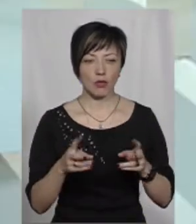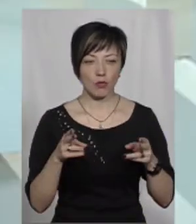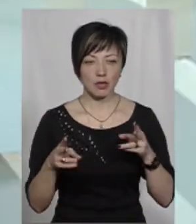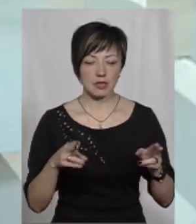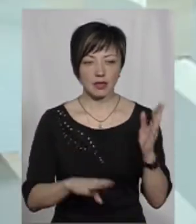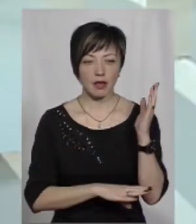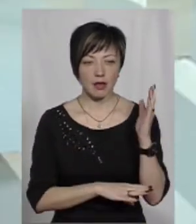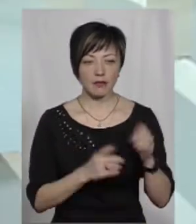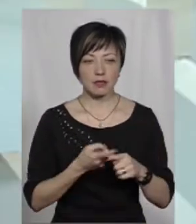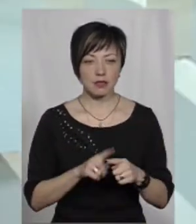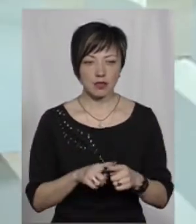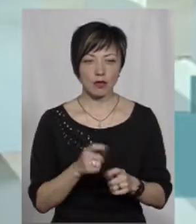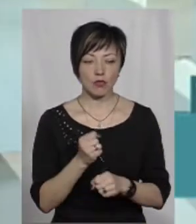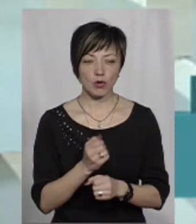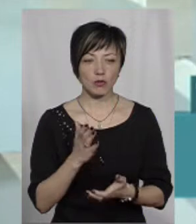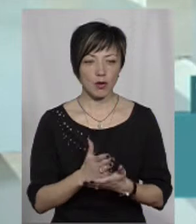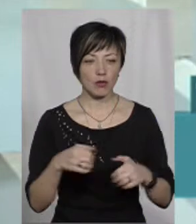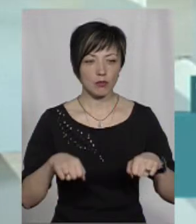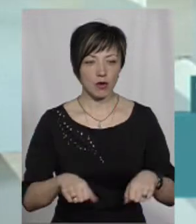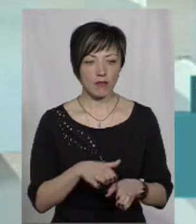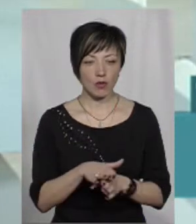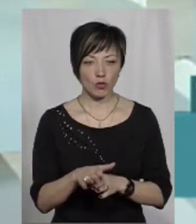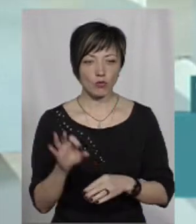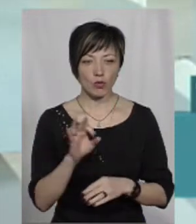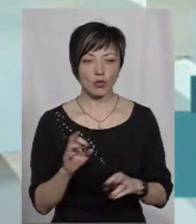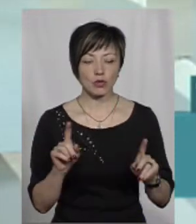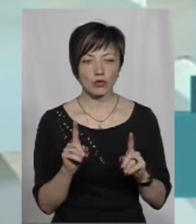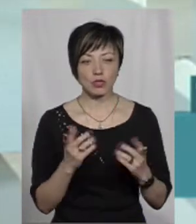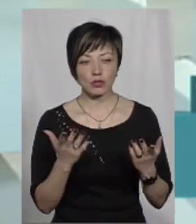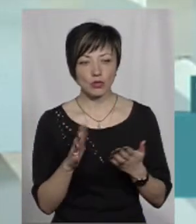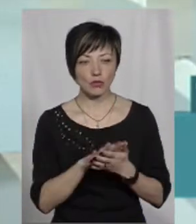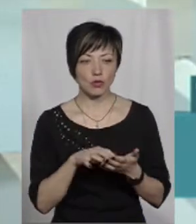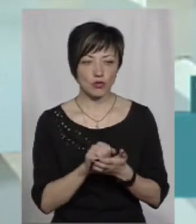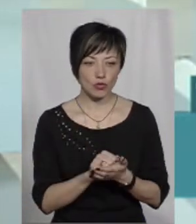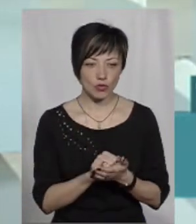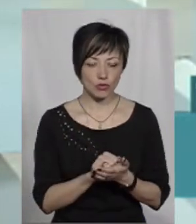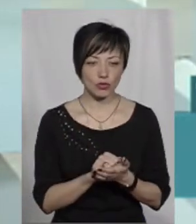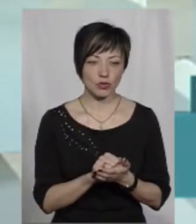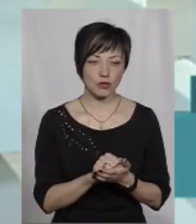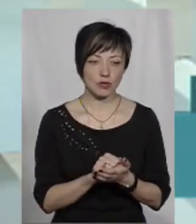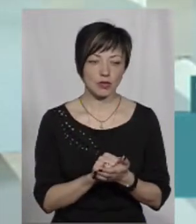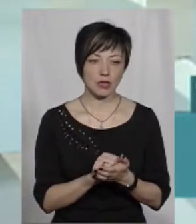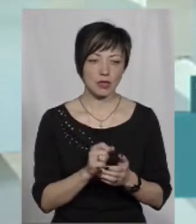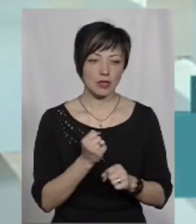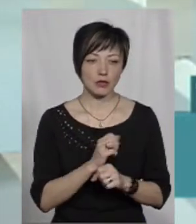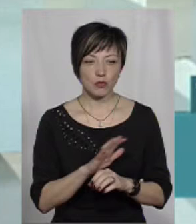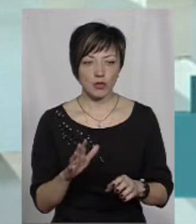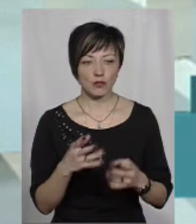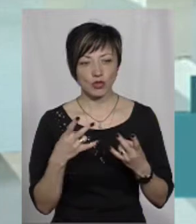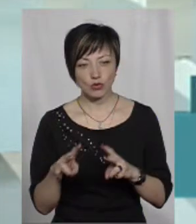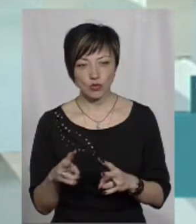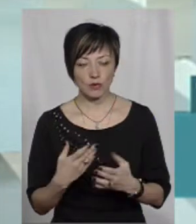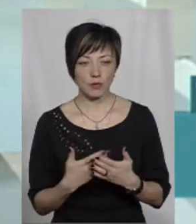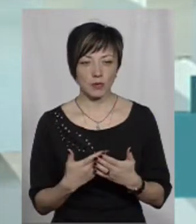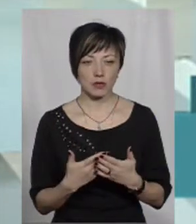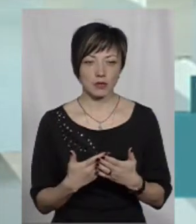обрізка дерев, вони ці роботи мають право виконувати. Стосовно того, якщо десь хтось щось не зробив чи